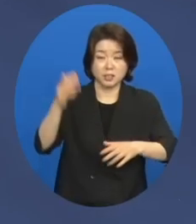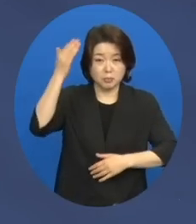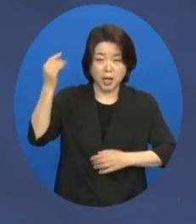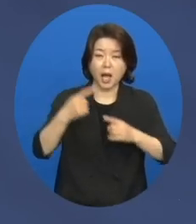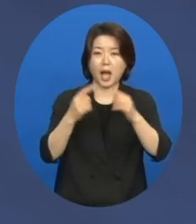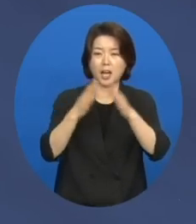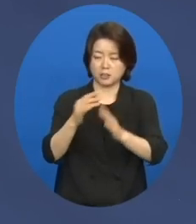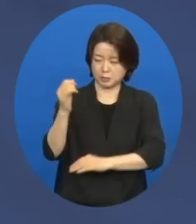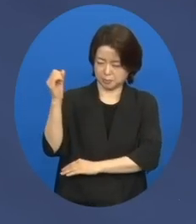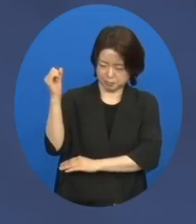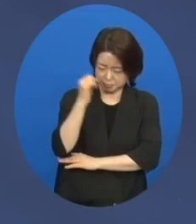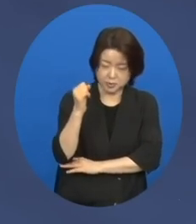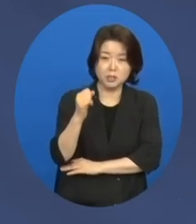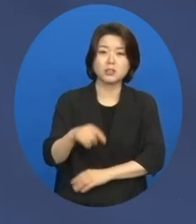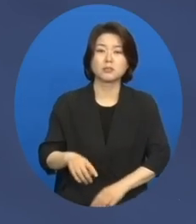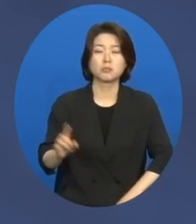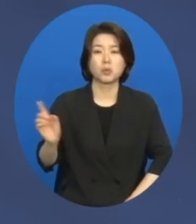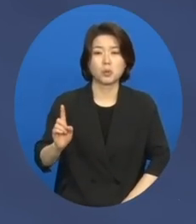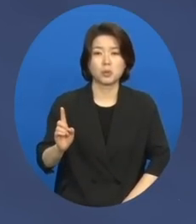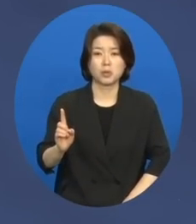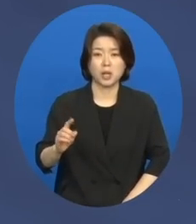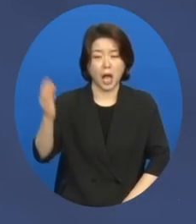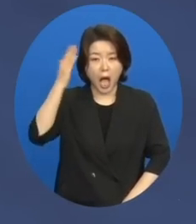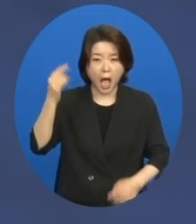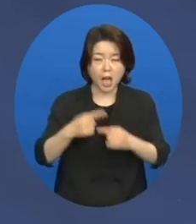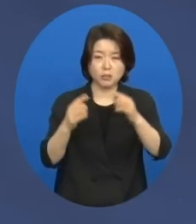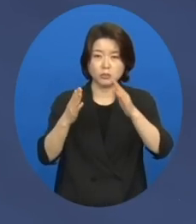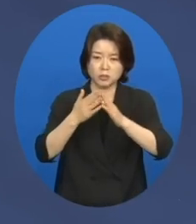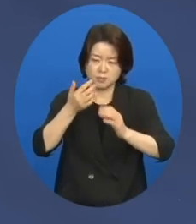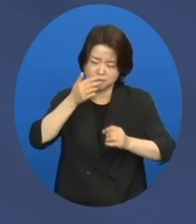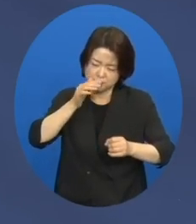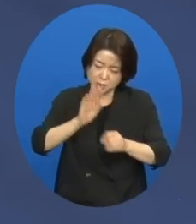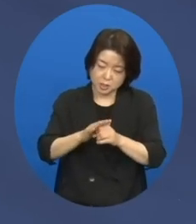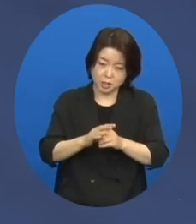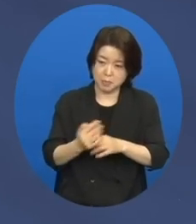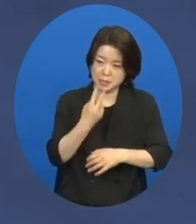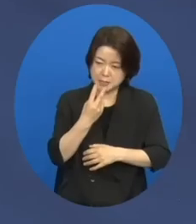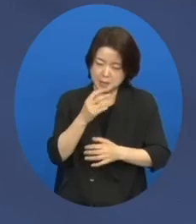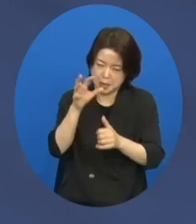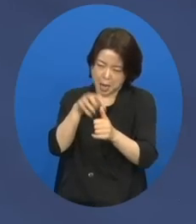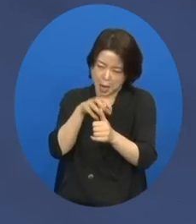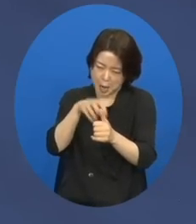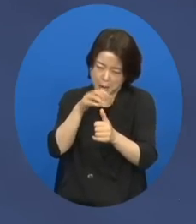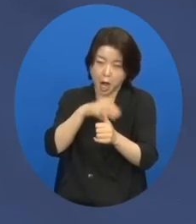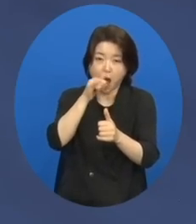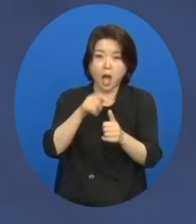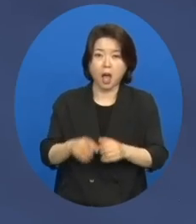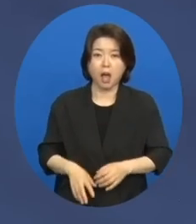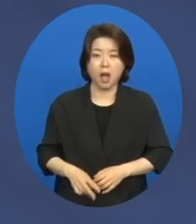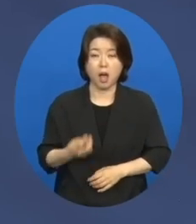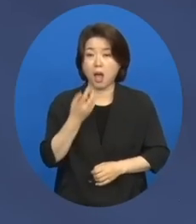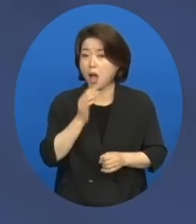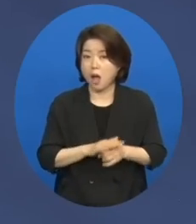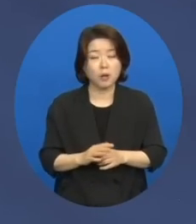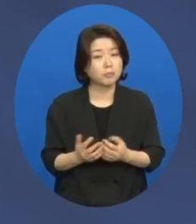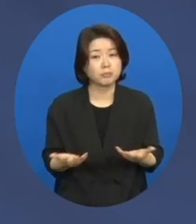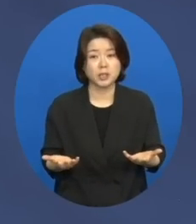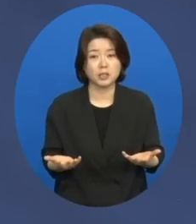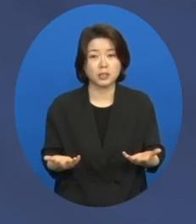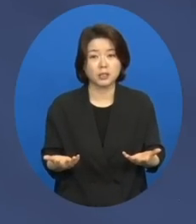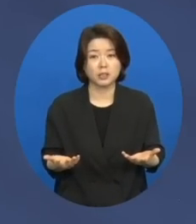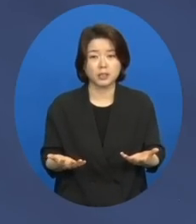한국교회를 뒤흔드는 한국교회를 기가 막히게 생명력을 갉아먹고 그리고 어처구니가 없도록